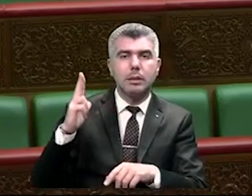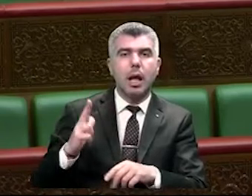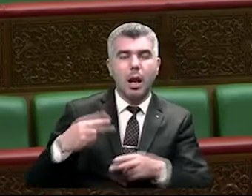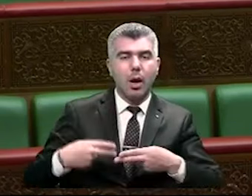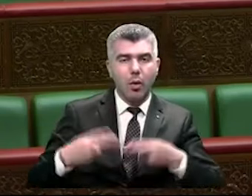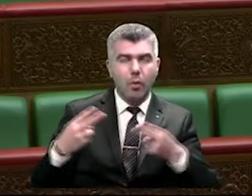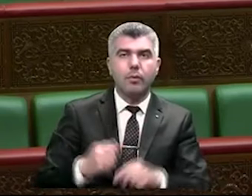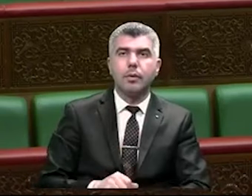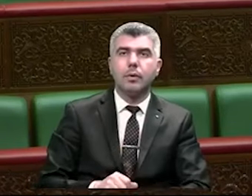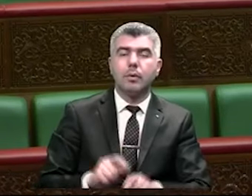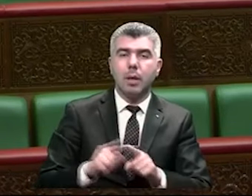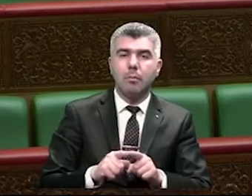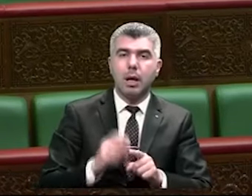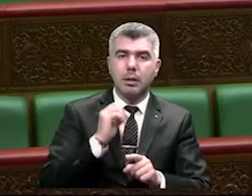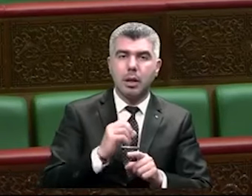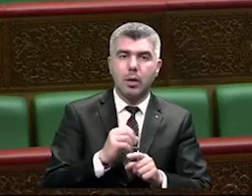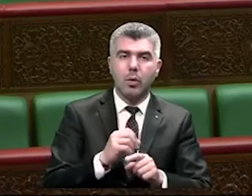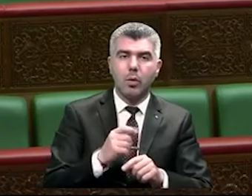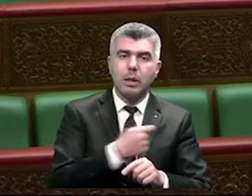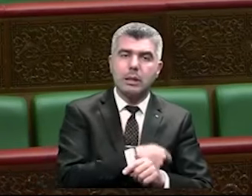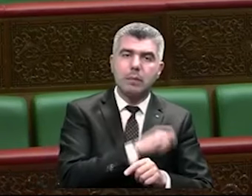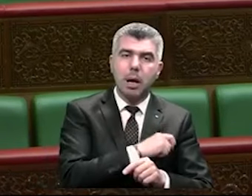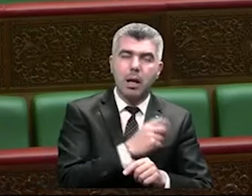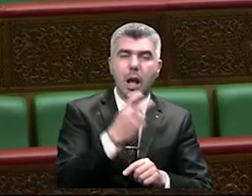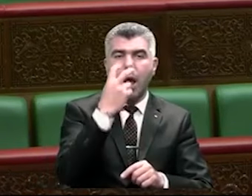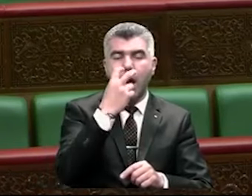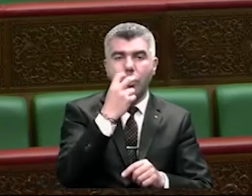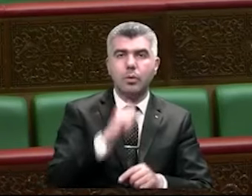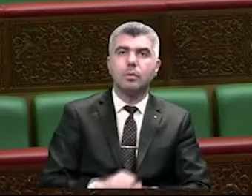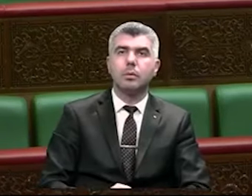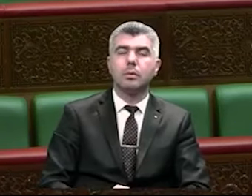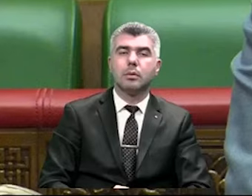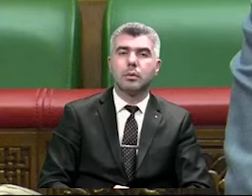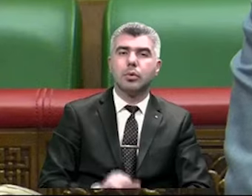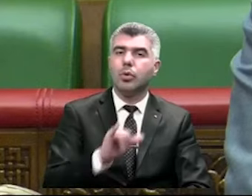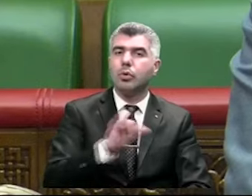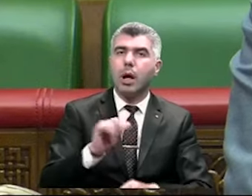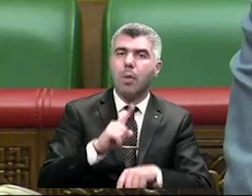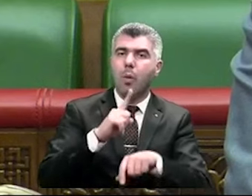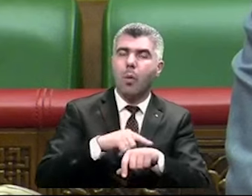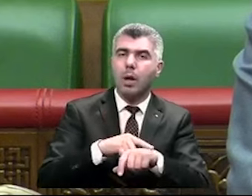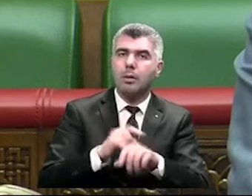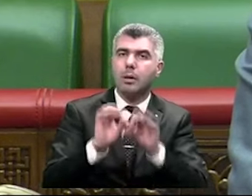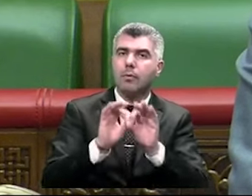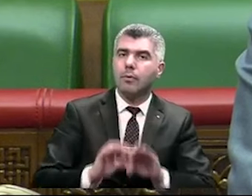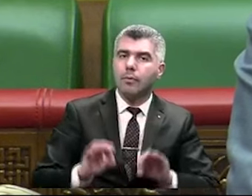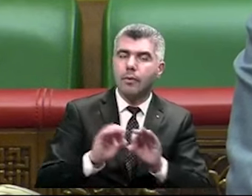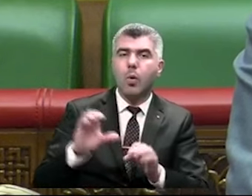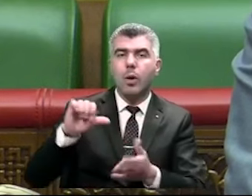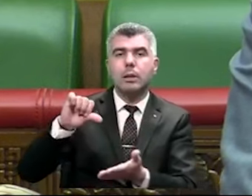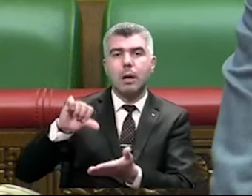تلك الرابطه بين الاسبال المس والعيون وايضا ال من عدم الانتظام كتلك الرابطه بين العيون والدار